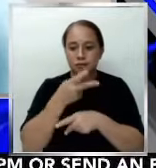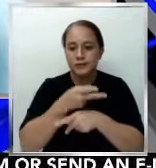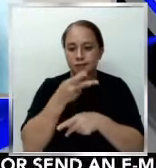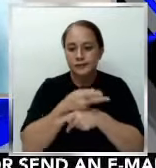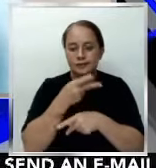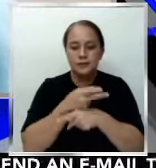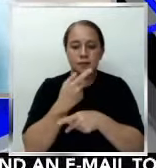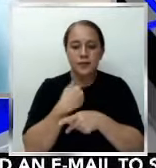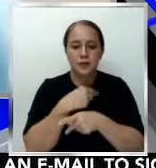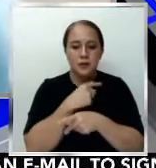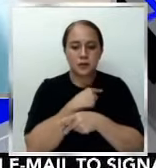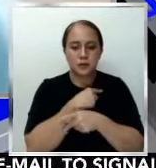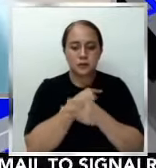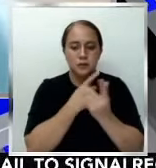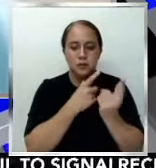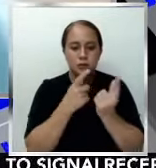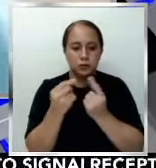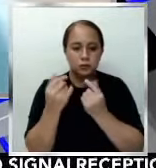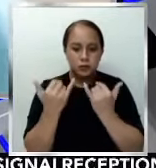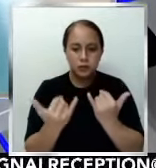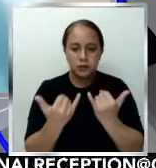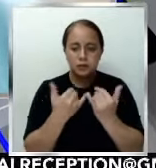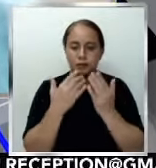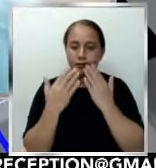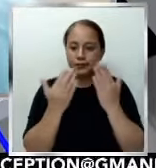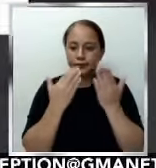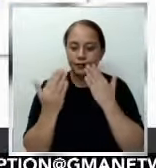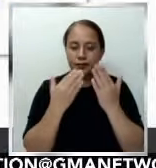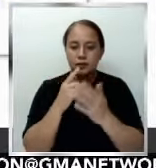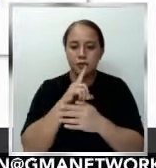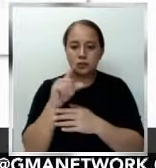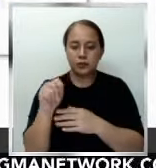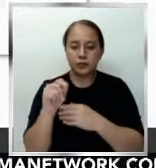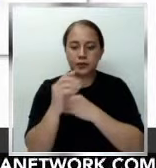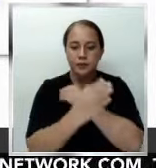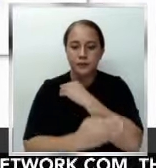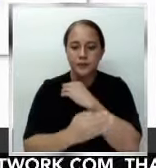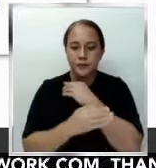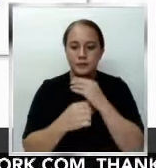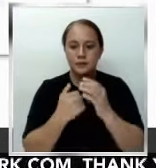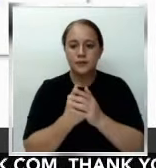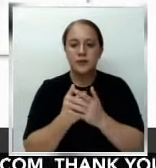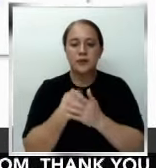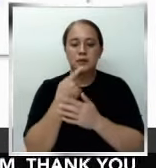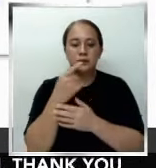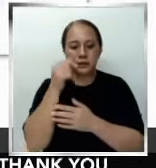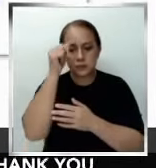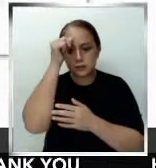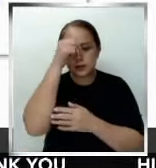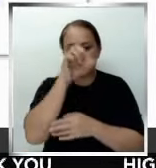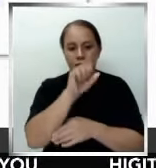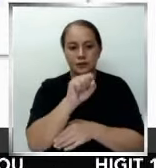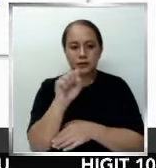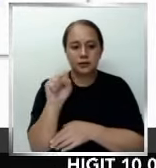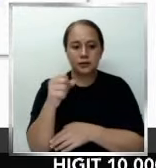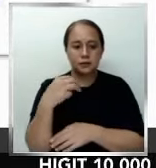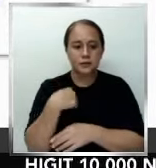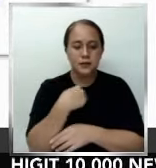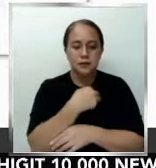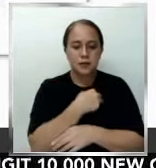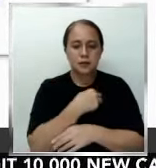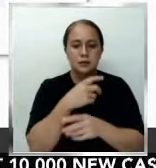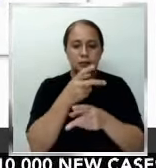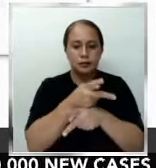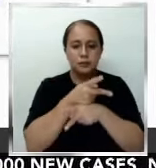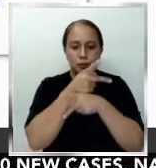problema ko ngayon. Maraming pong salamat sa sumbungan ng bayan. Paalala ng SSS sa mga miyembro na pakaingatan ang